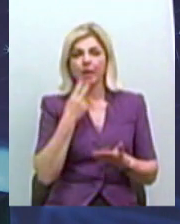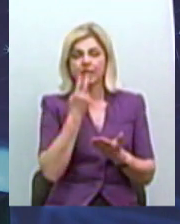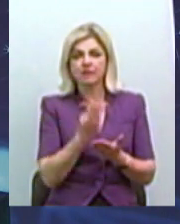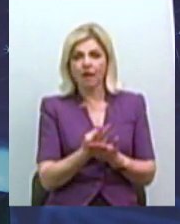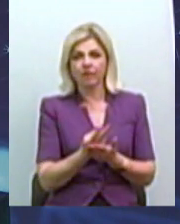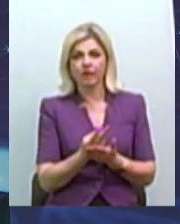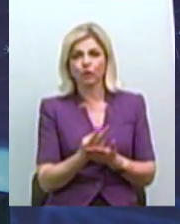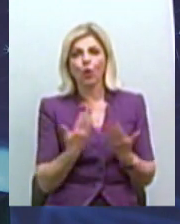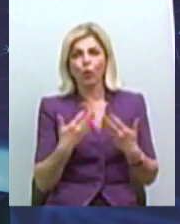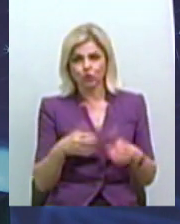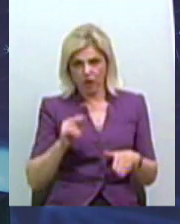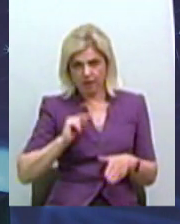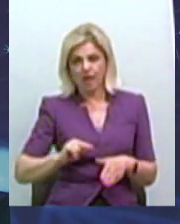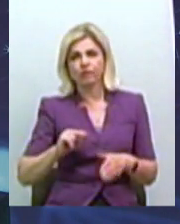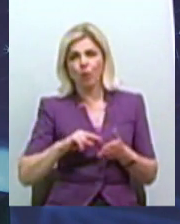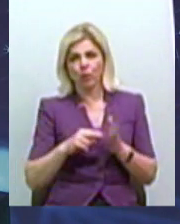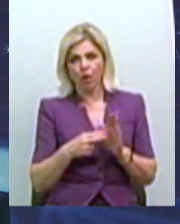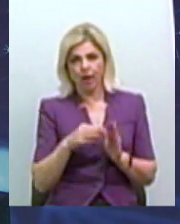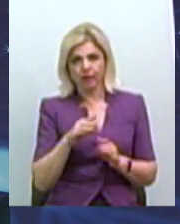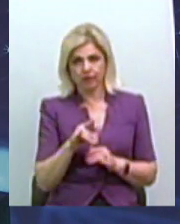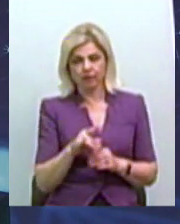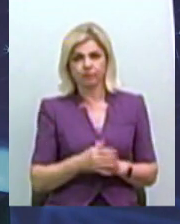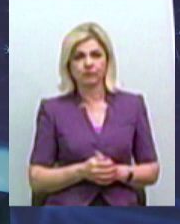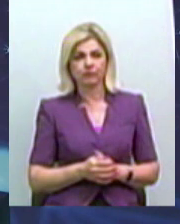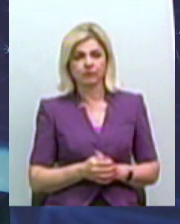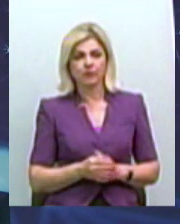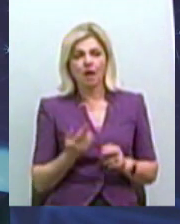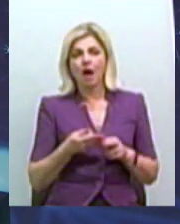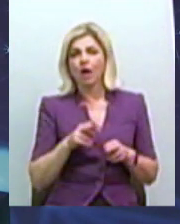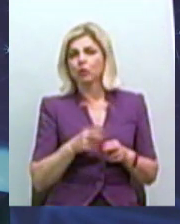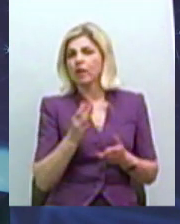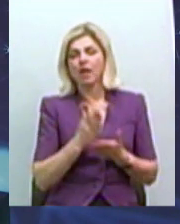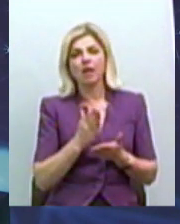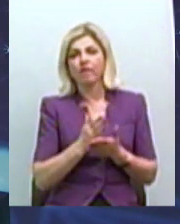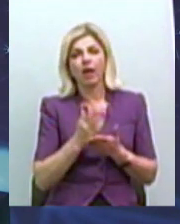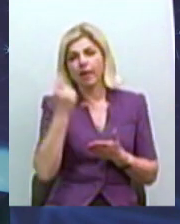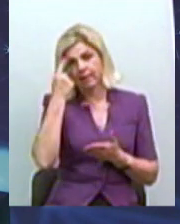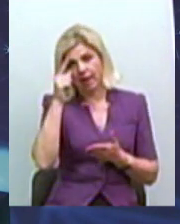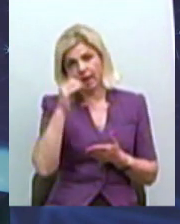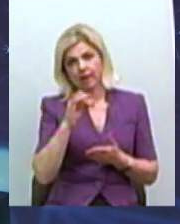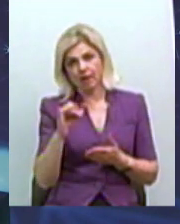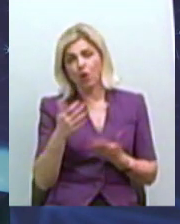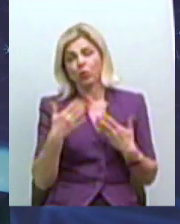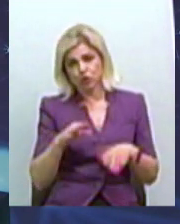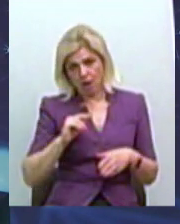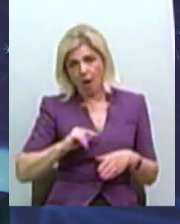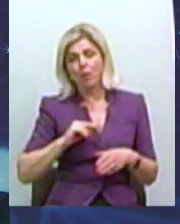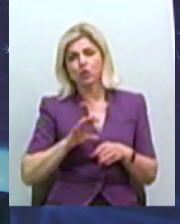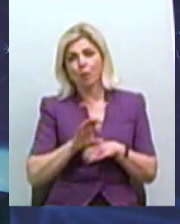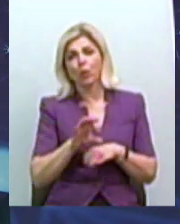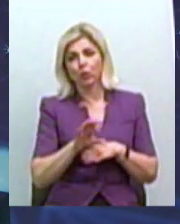вже діючі проекти, які не є ідеями, які вже мають робочий продукт,